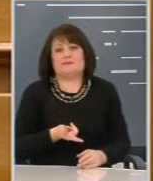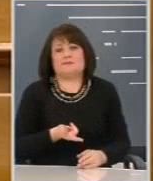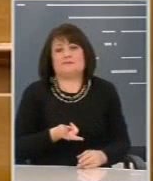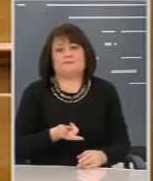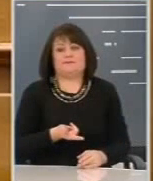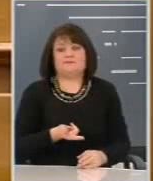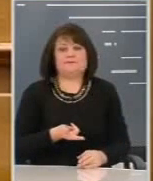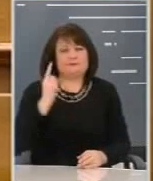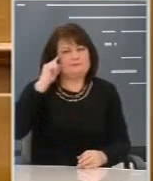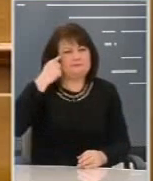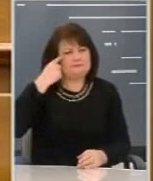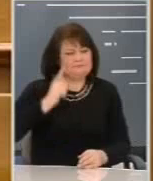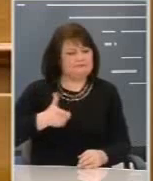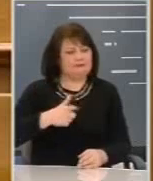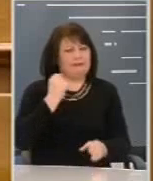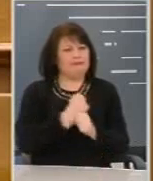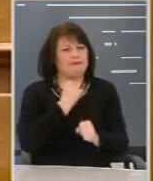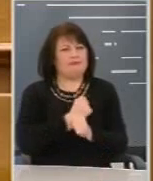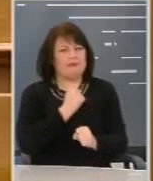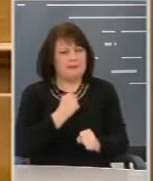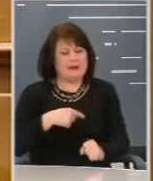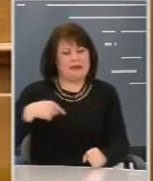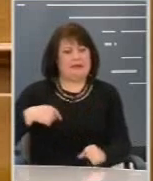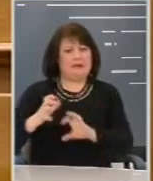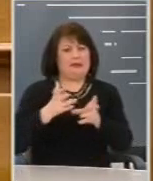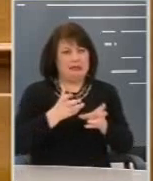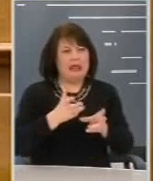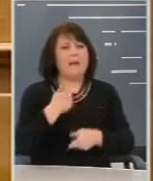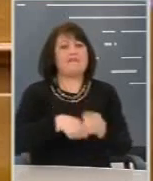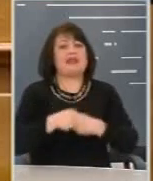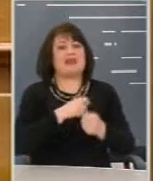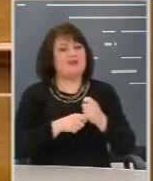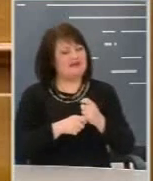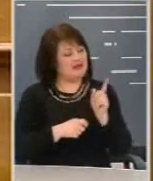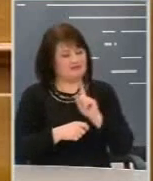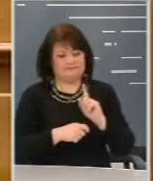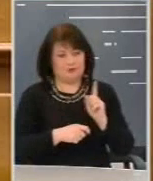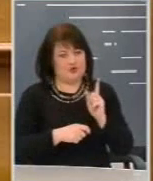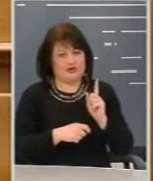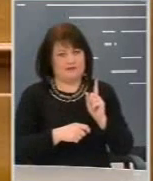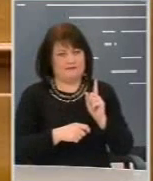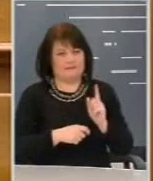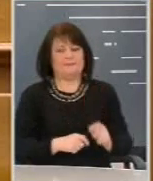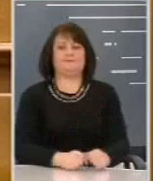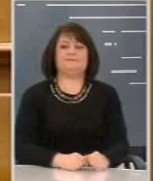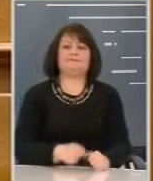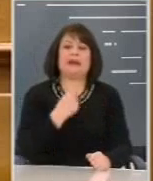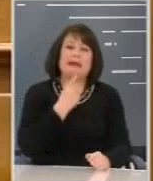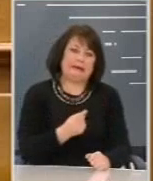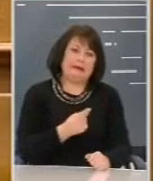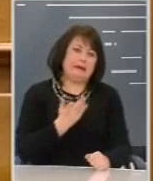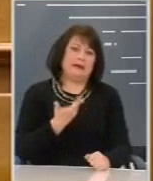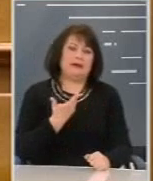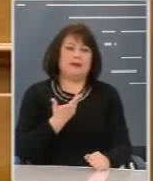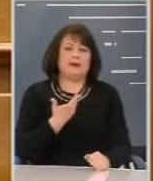περίπτωση δόλια πτώχευση κανενός επιχειρηματία ή καναλάρχη, ο οποίος έχει παίξει από δημοσκόπηση αέρα δίθεν τάχα μου,